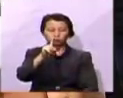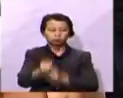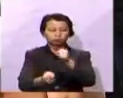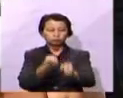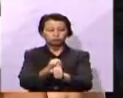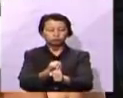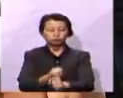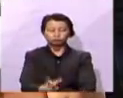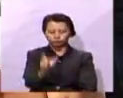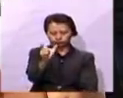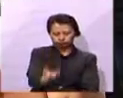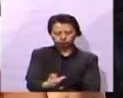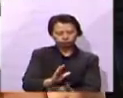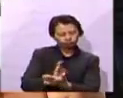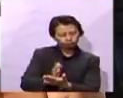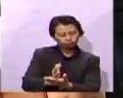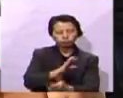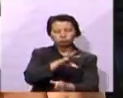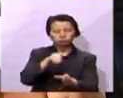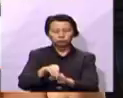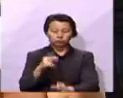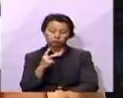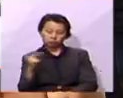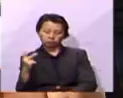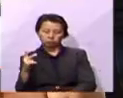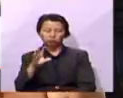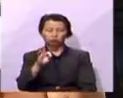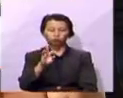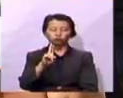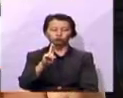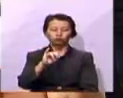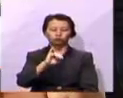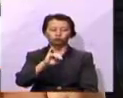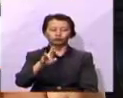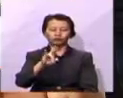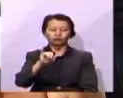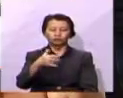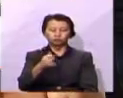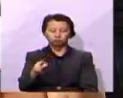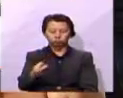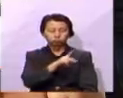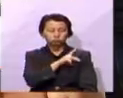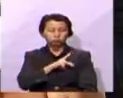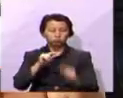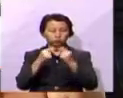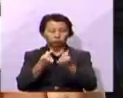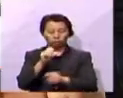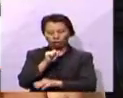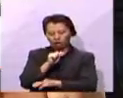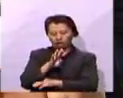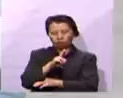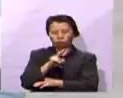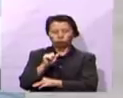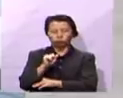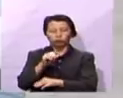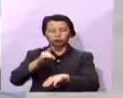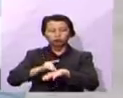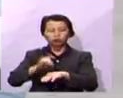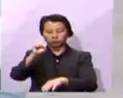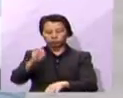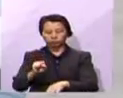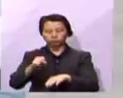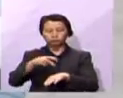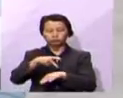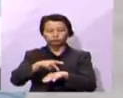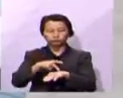tahun. Suspek disyaki anggota kanan kepada Furuji Indama yang merupakan ketua kumpulan Abu Sayyaf di Basilan Selatan